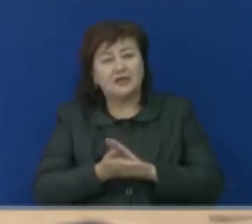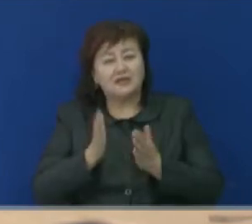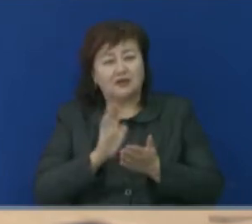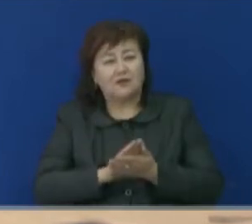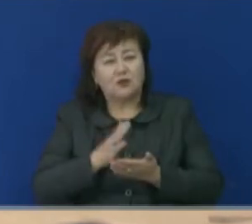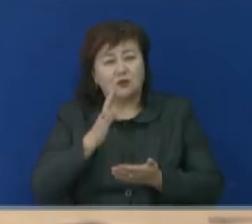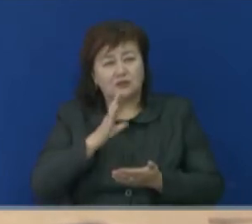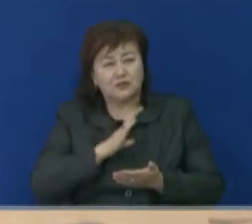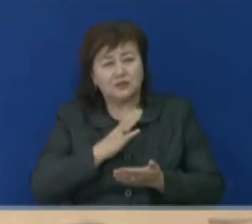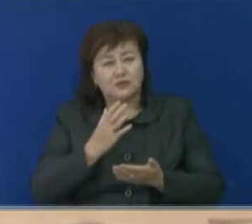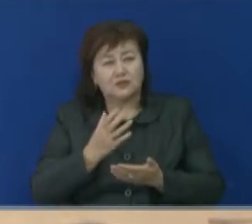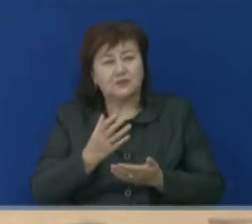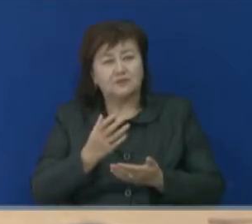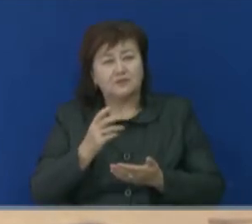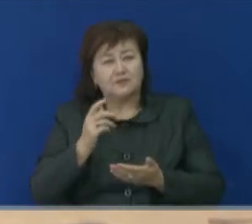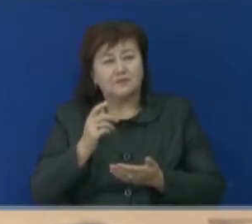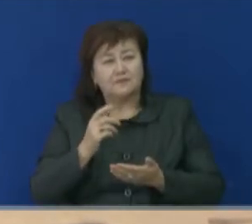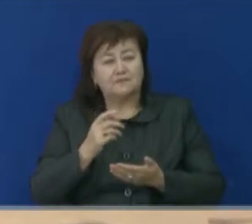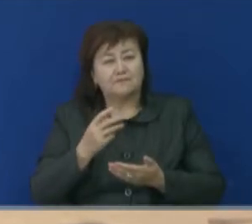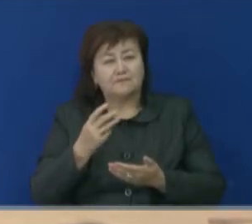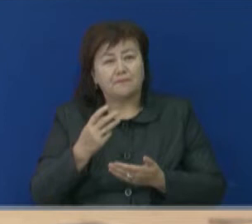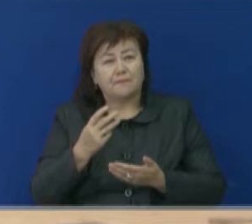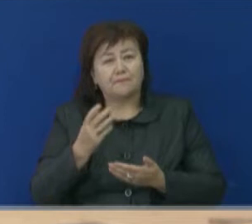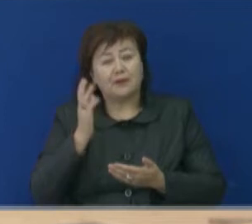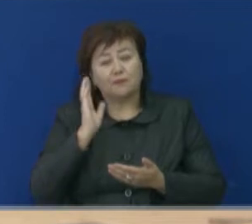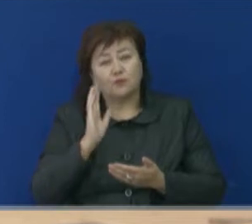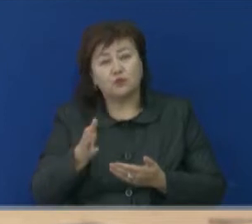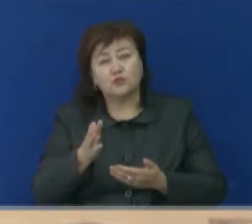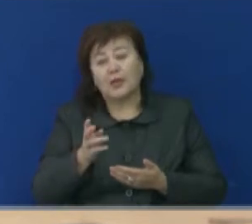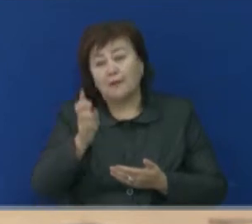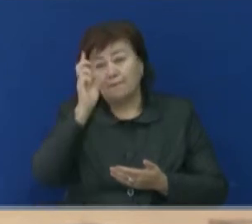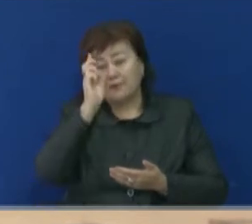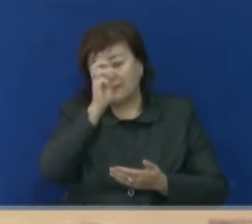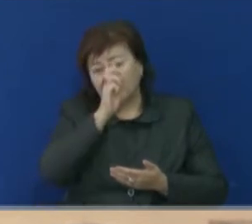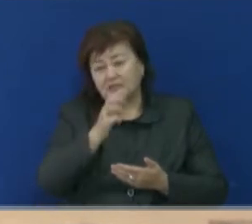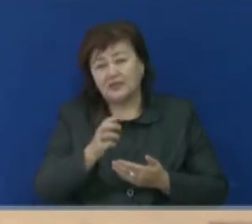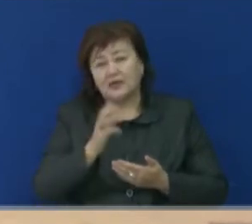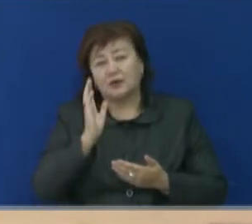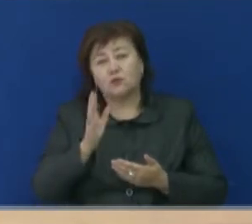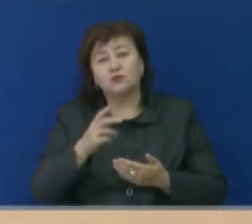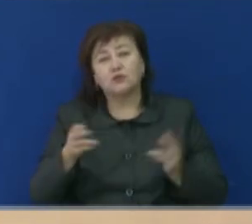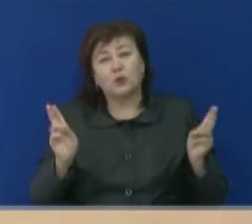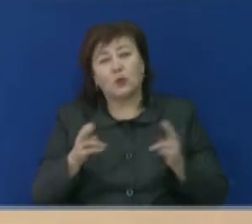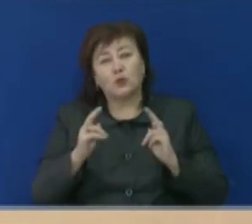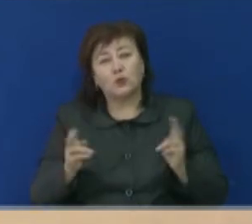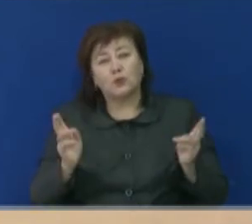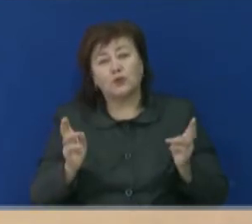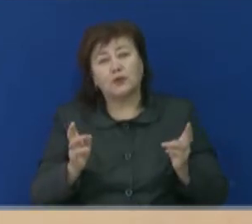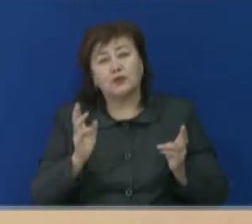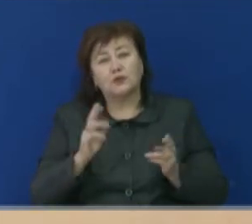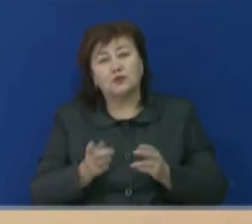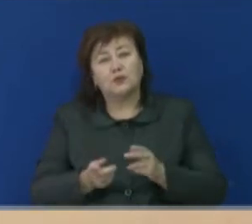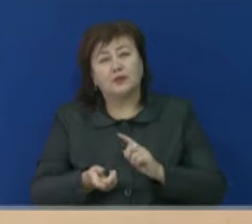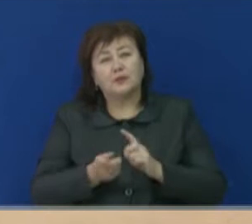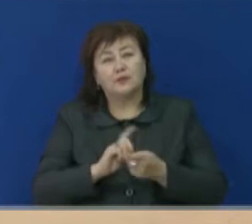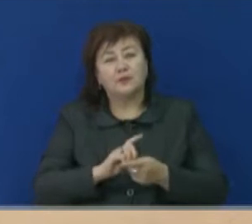көшіп келетін 4 мекеме, үстіңгі жағына кітапхана, сосын қарсына жаңа клуб мекемесі көшіп келеді. Одан